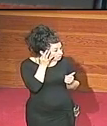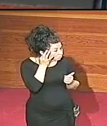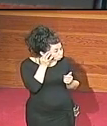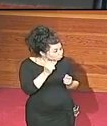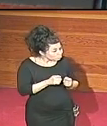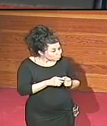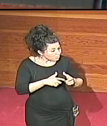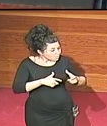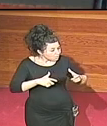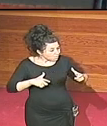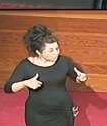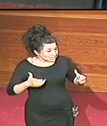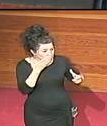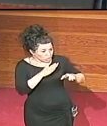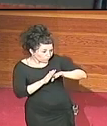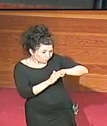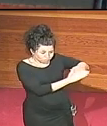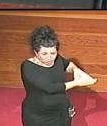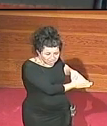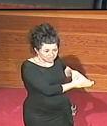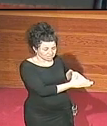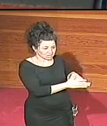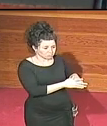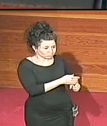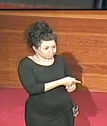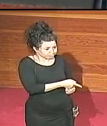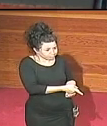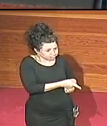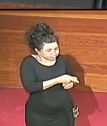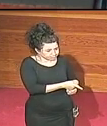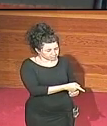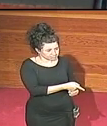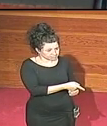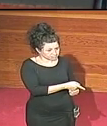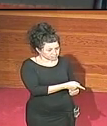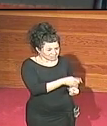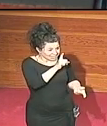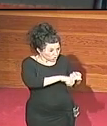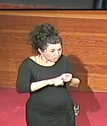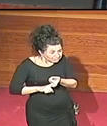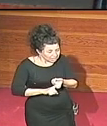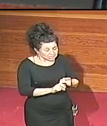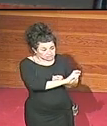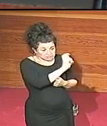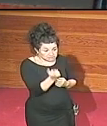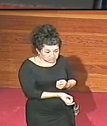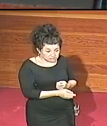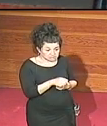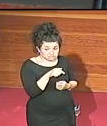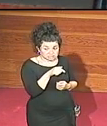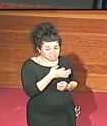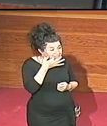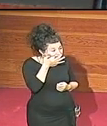zera eskolatik kanpo, behartu dituzte nola baita eskontzera, eta garez. Eta berak ez duzun, ez da